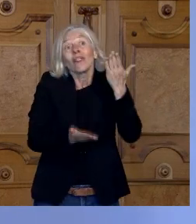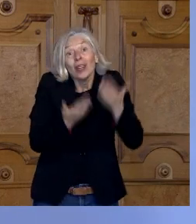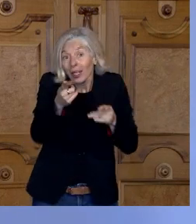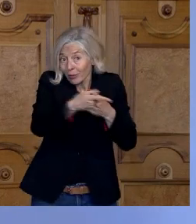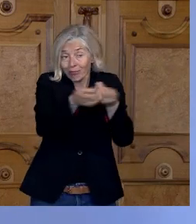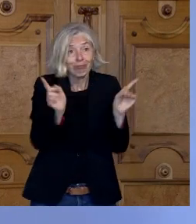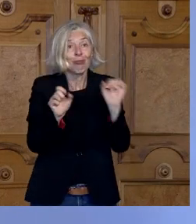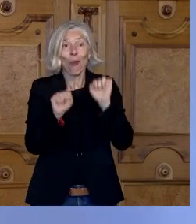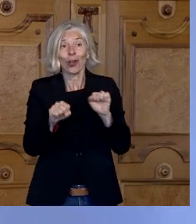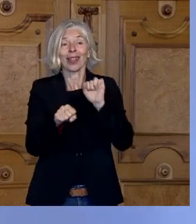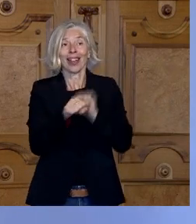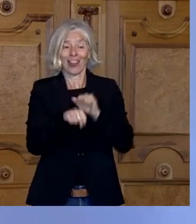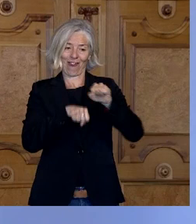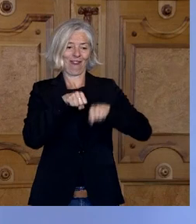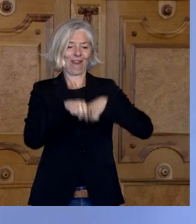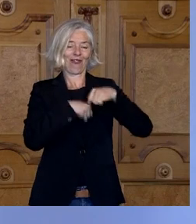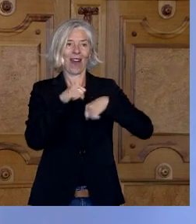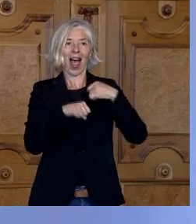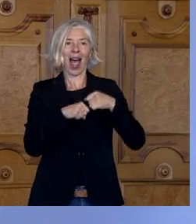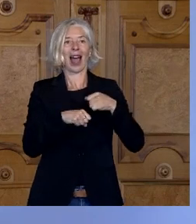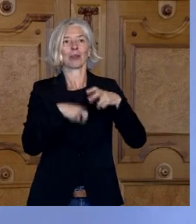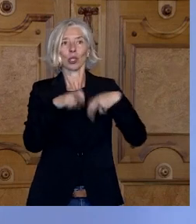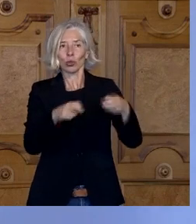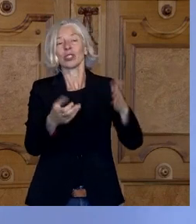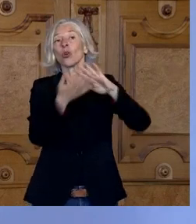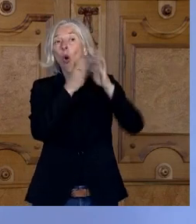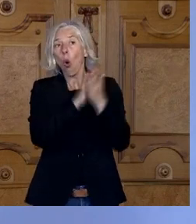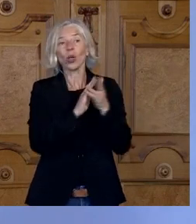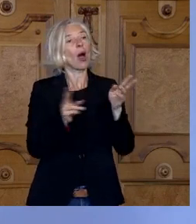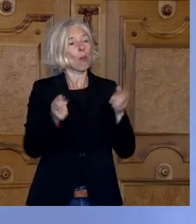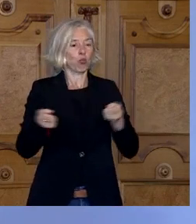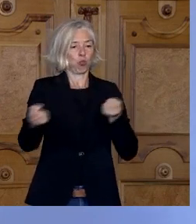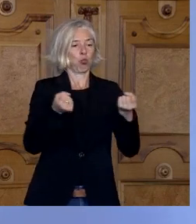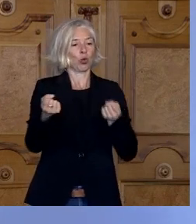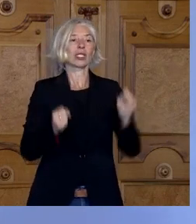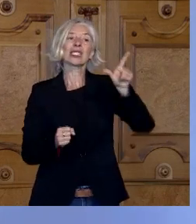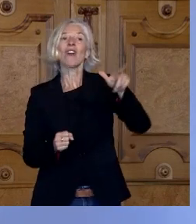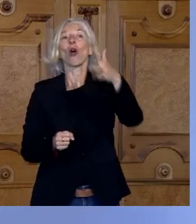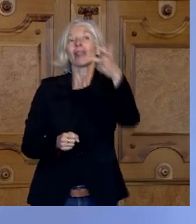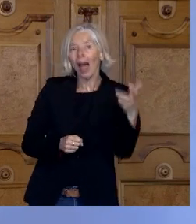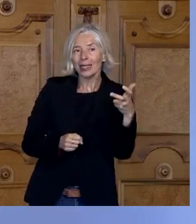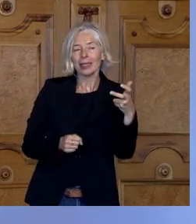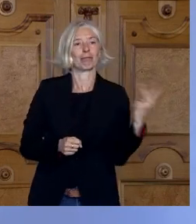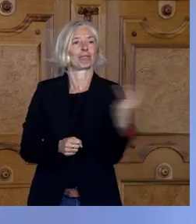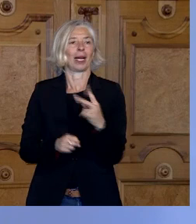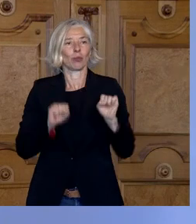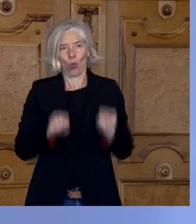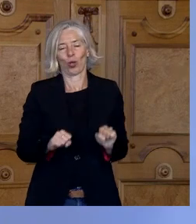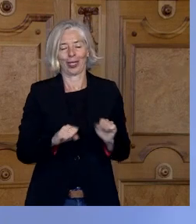Möglichkeit, trotzdem, wie gesagt, schon bereits jetzt mit der Buslinie 32 oder dann eben auch mit dem Fahrrad zum Zoo zu